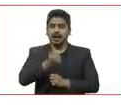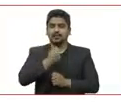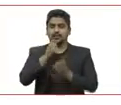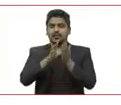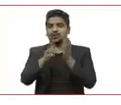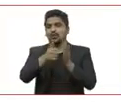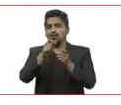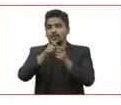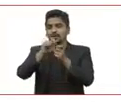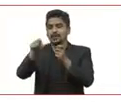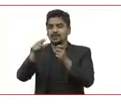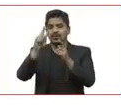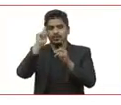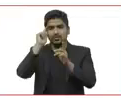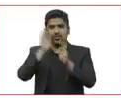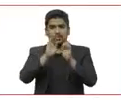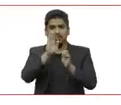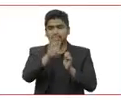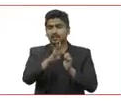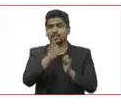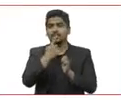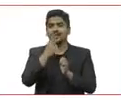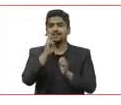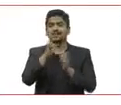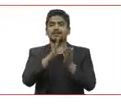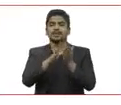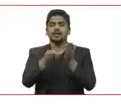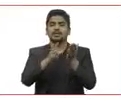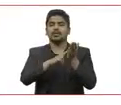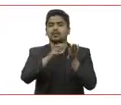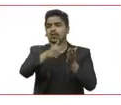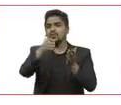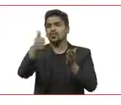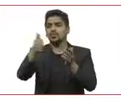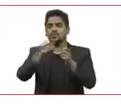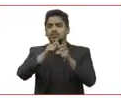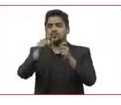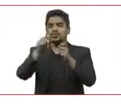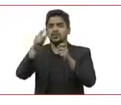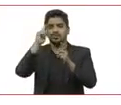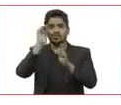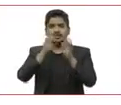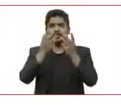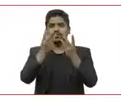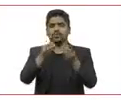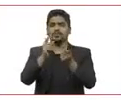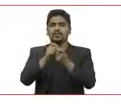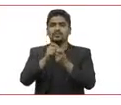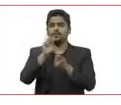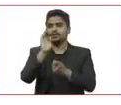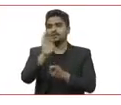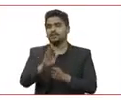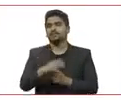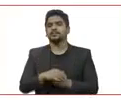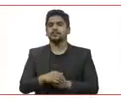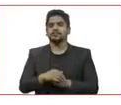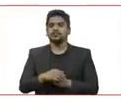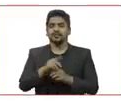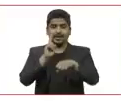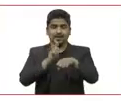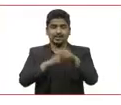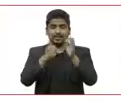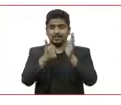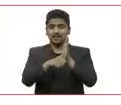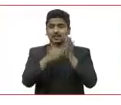अरूमा सारिसकेको सम्भावना छ भने त्यसबाट थप अरू सर्ने सम्भावना अझै कम गर्न सकिन्छ। यसरी समयमा नै